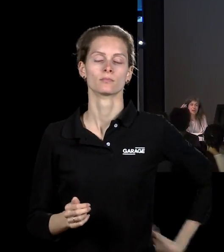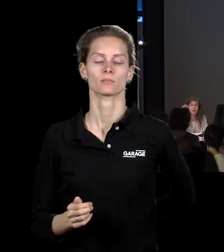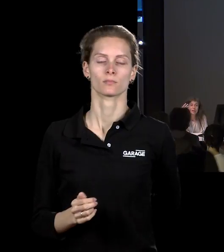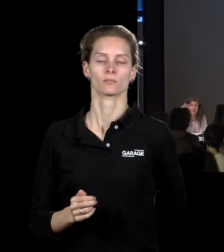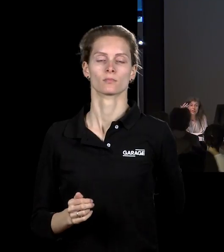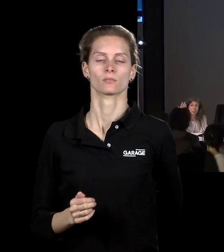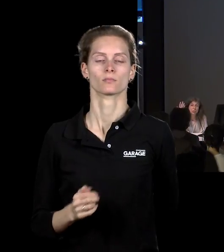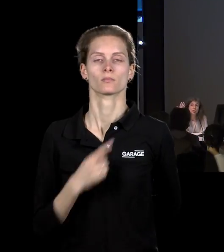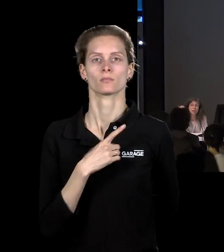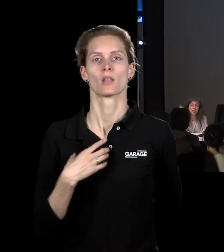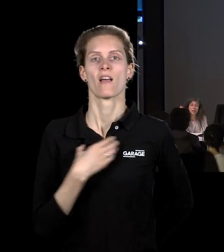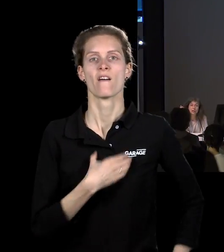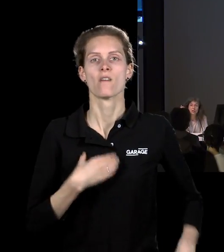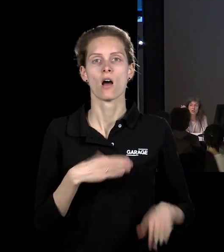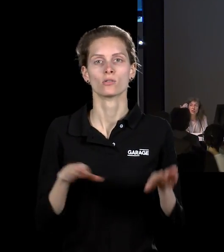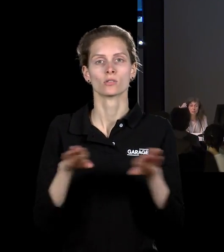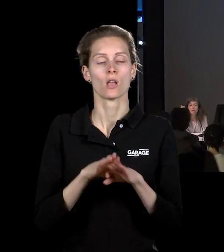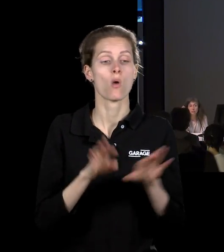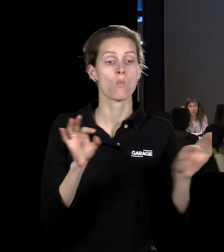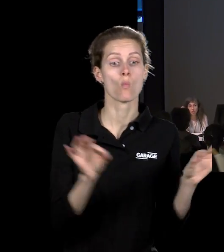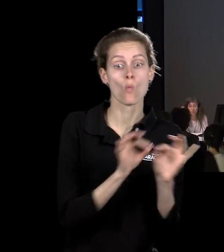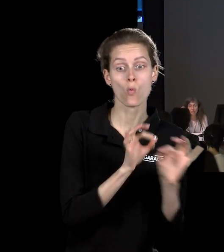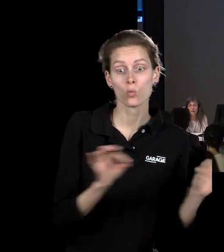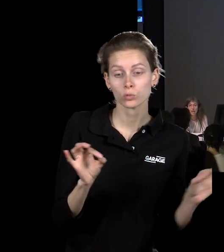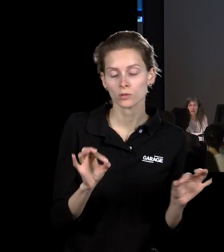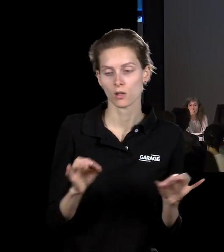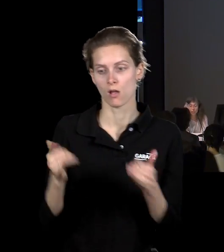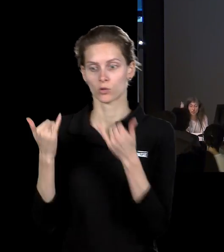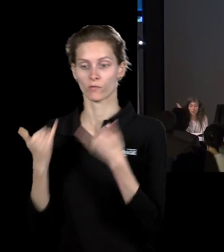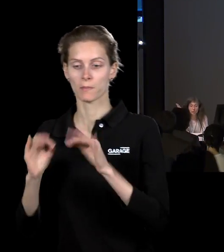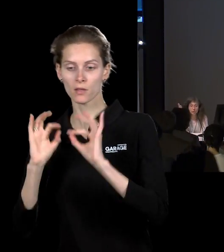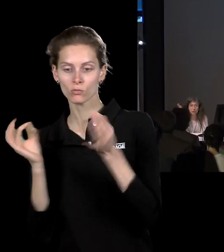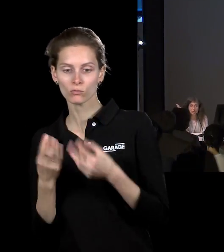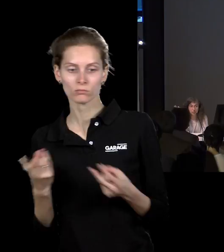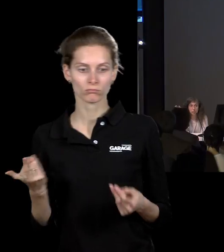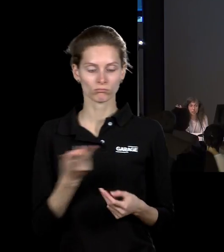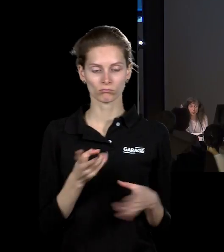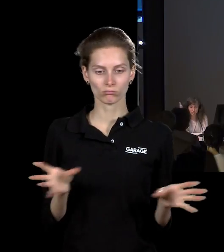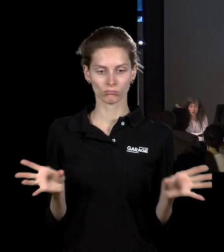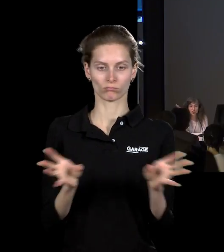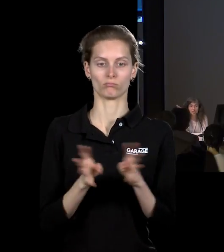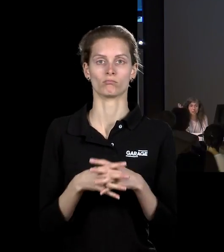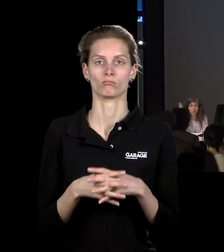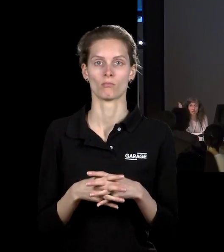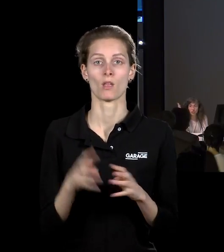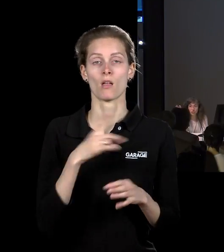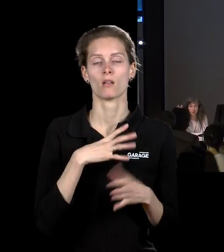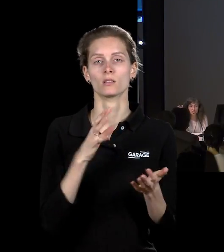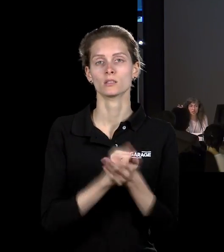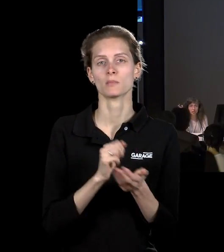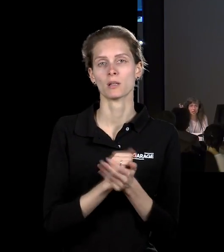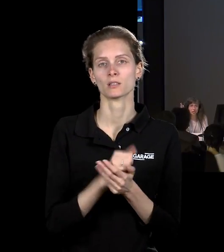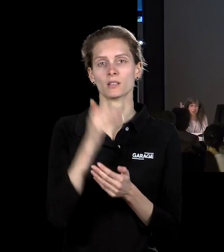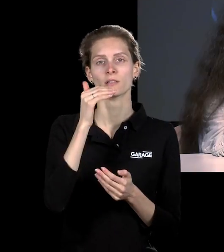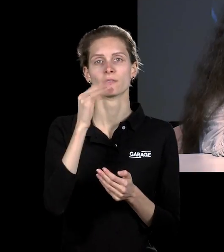важно это соотнесение музыки и современного искусства. Почему я говорю, что он занимался фри-джазом, и он играл